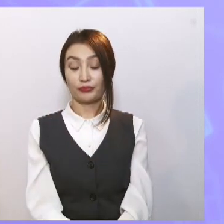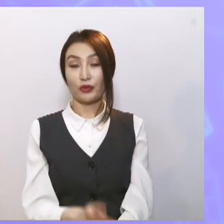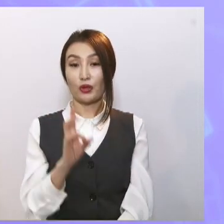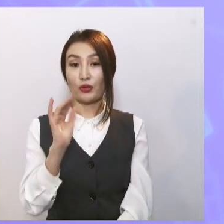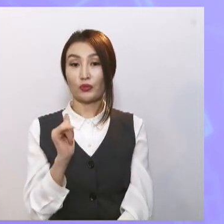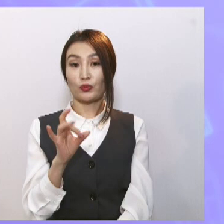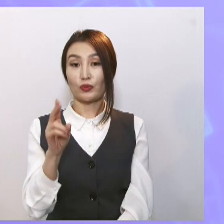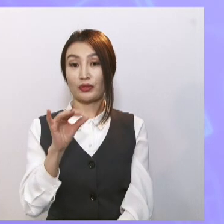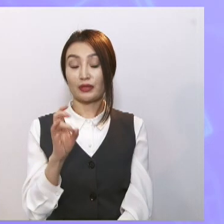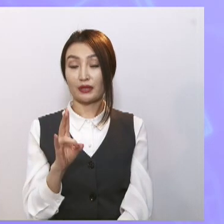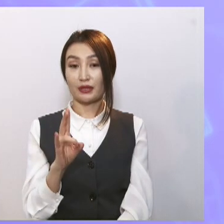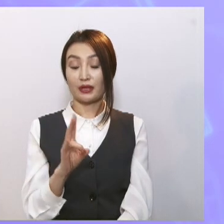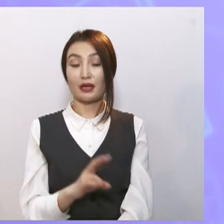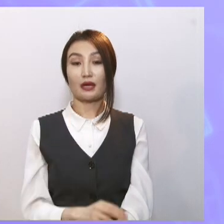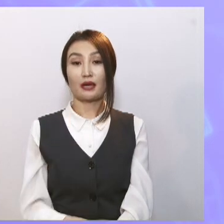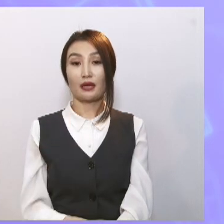Нурдинге өзгөчө